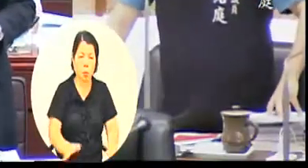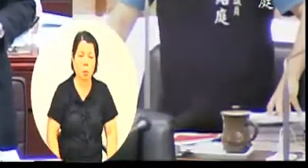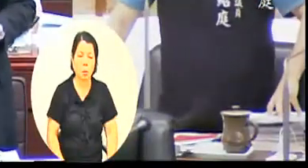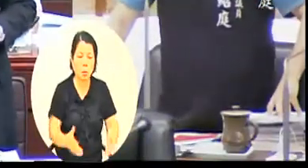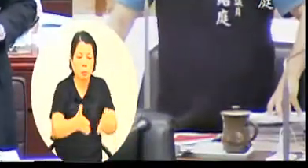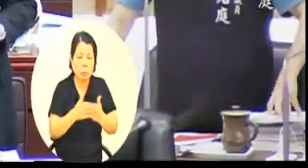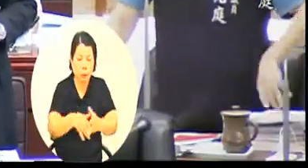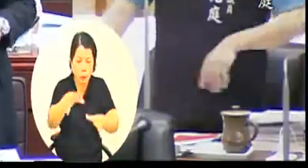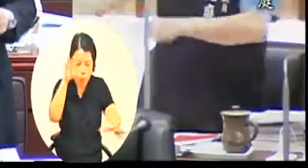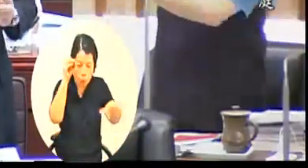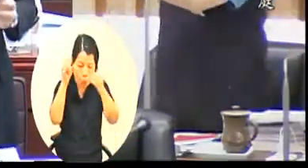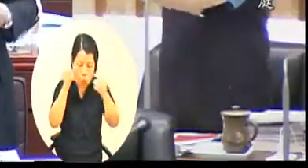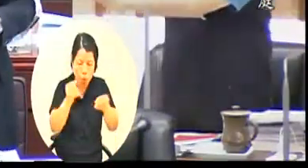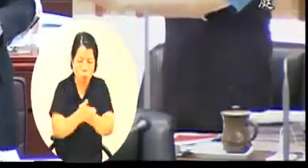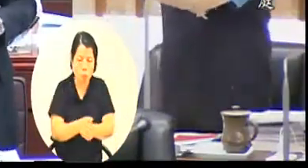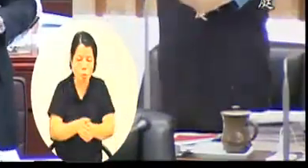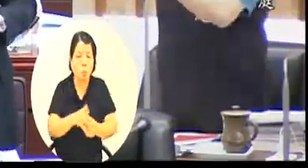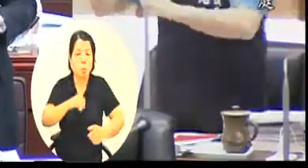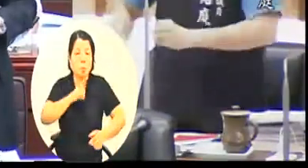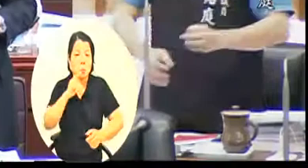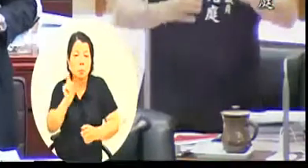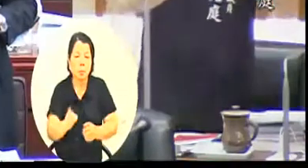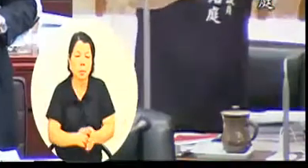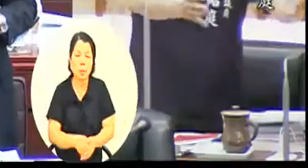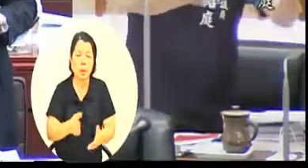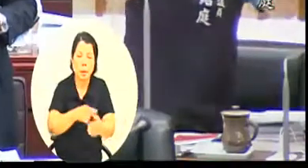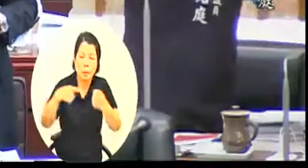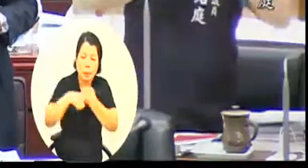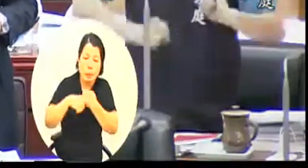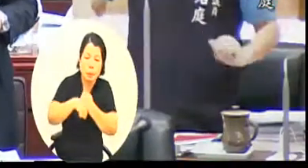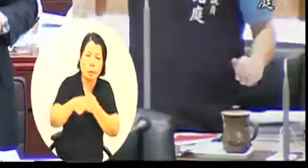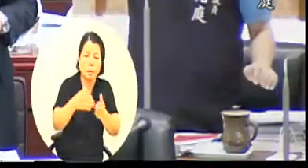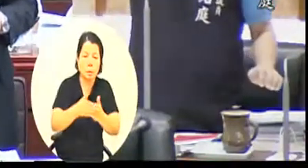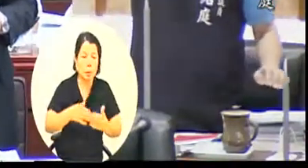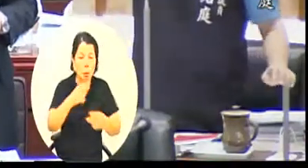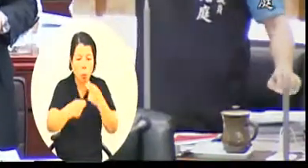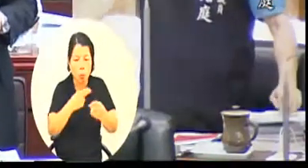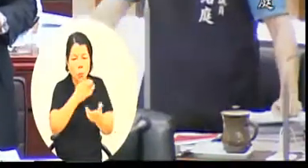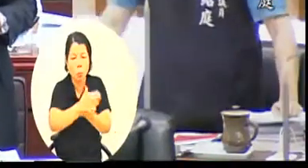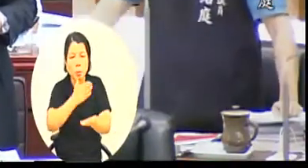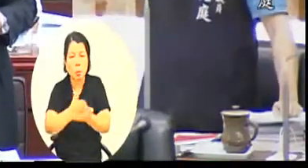有什么样的专长， 那研究什么样的问题，朝什么方解，那我这样我